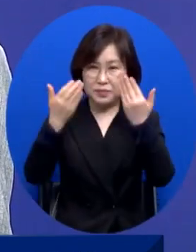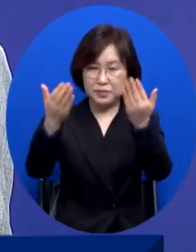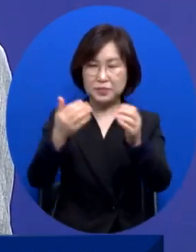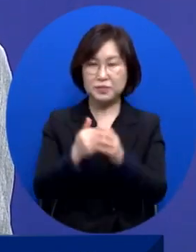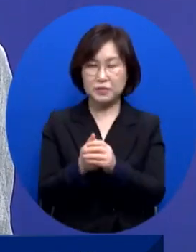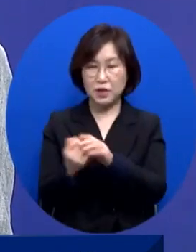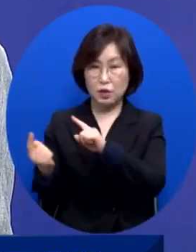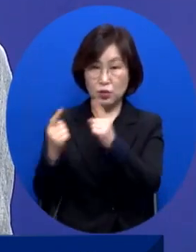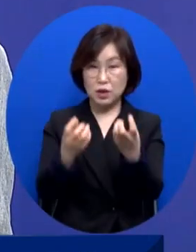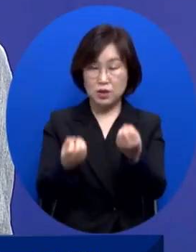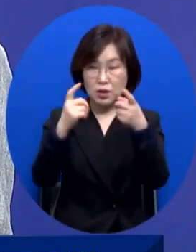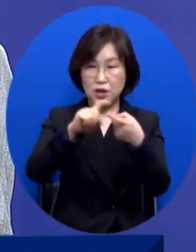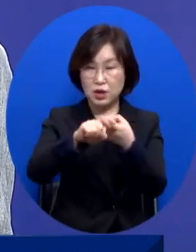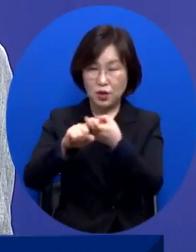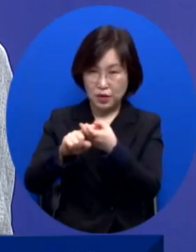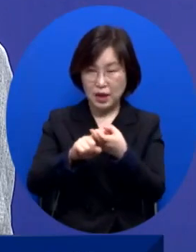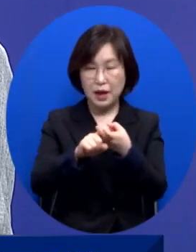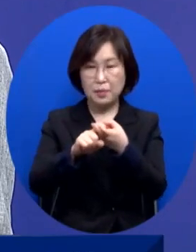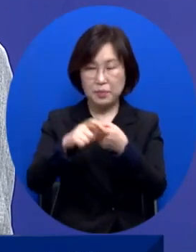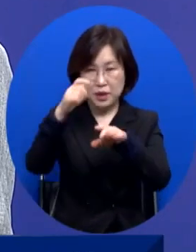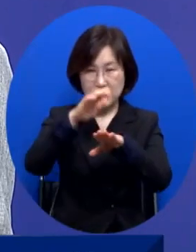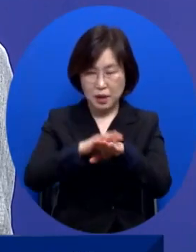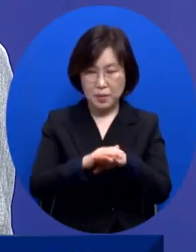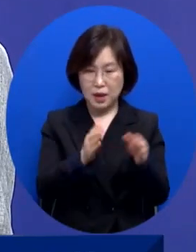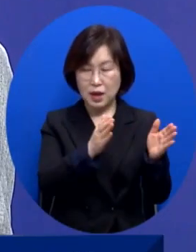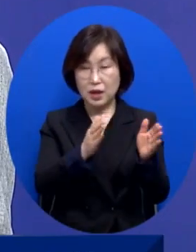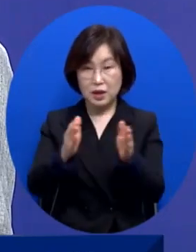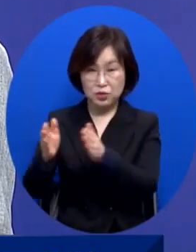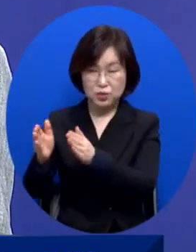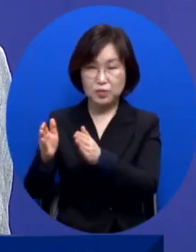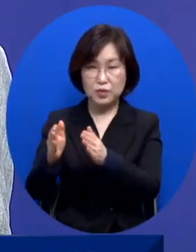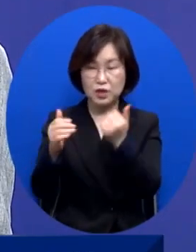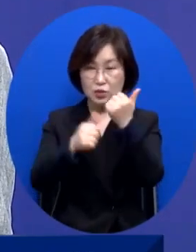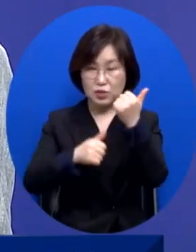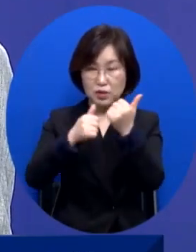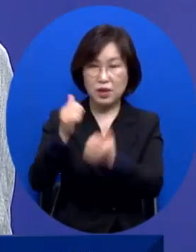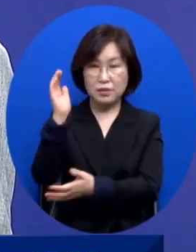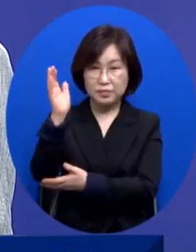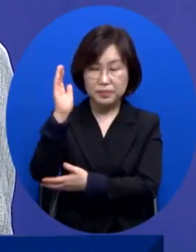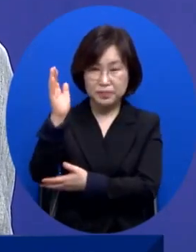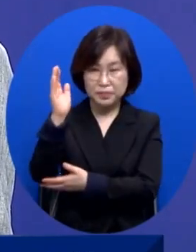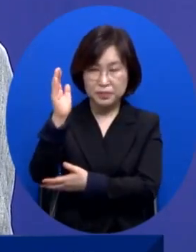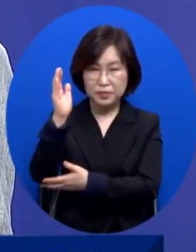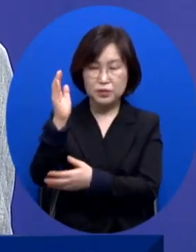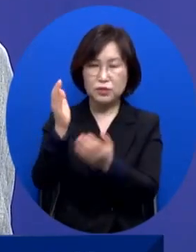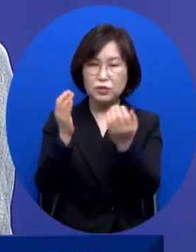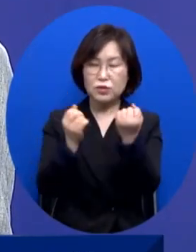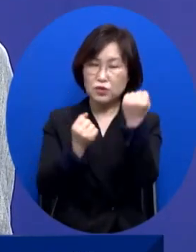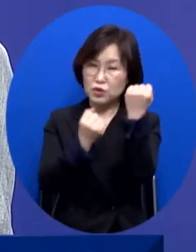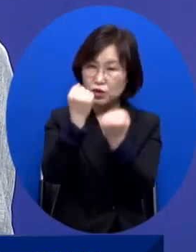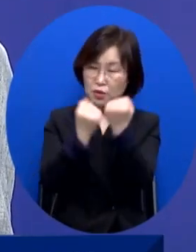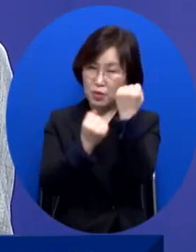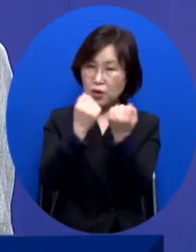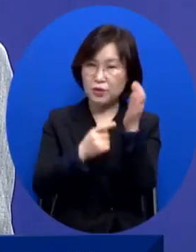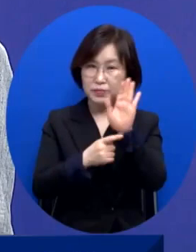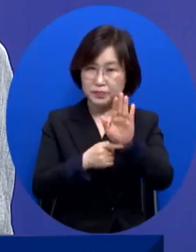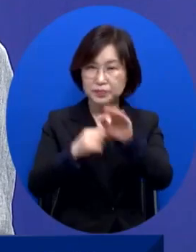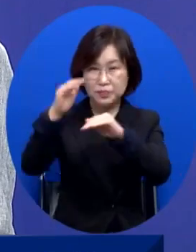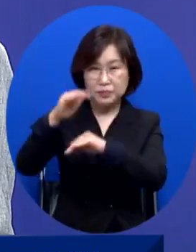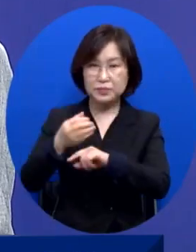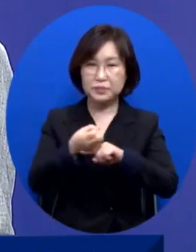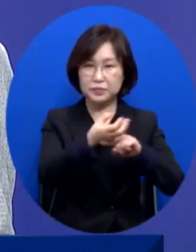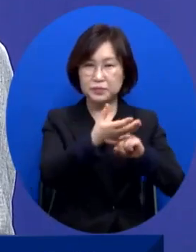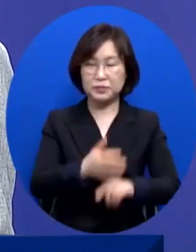한국교회 부활절 연합예배 준비위원회가 기자간담회를 열고 부활절 연합예배 준비 상황을 설명했는데요. 김인혜